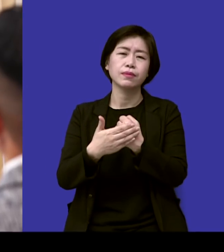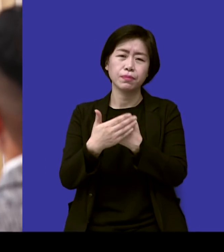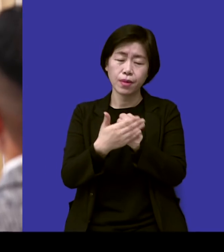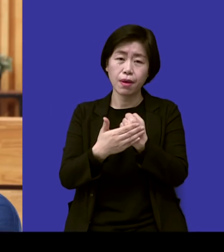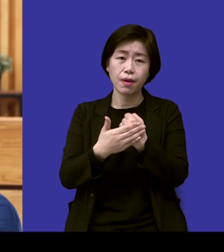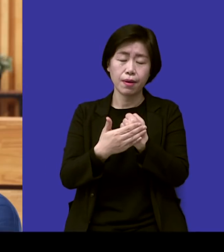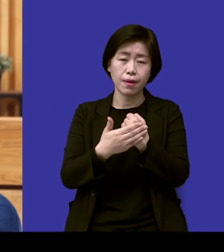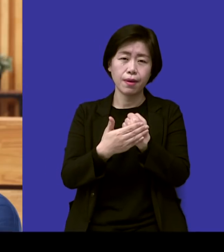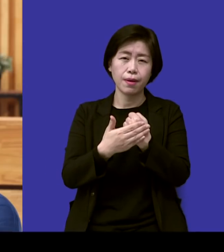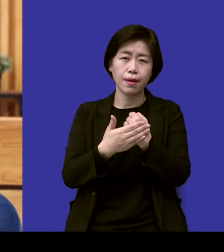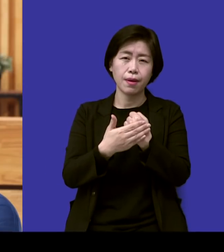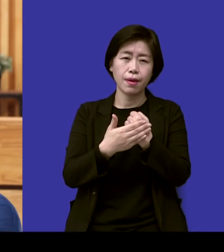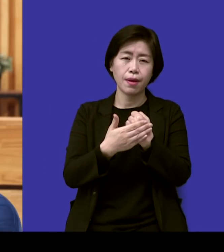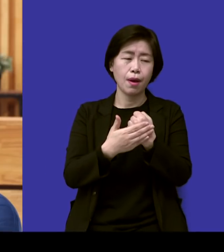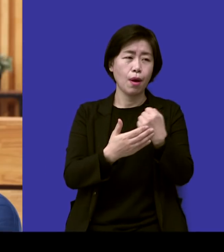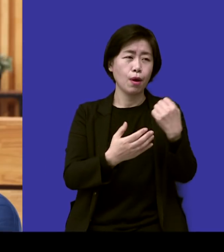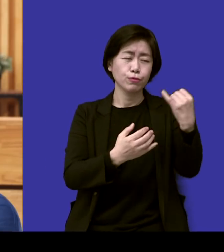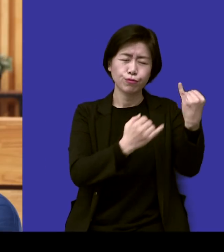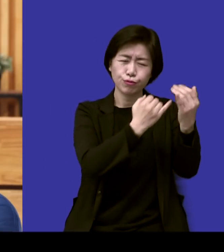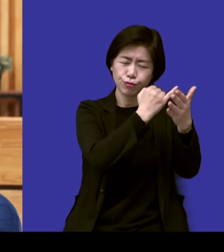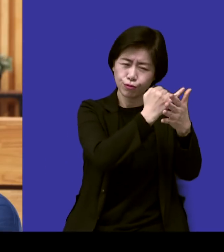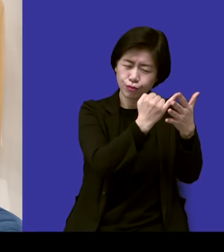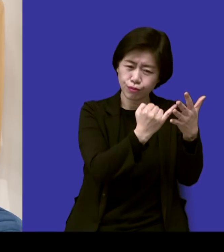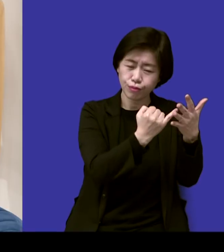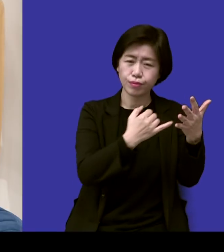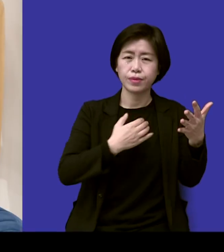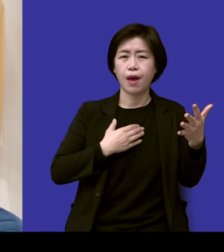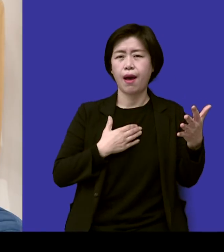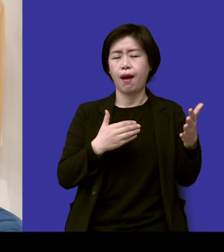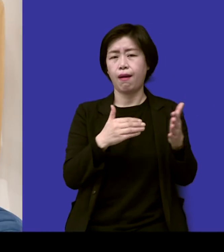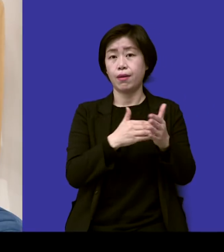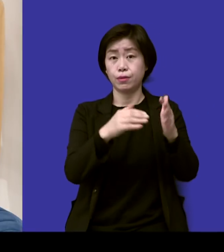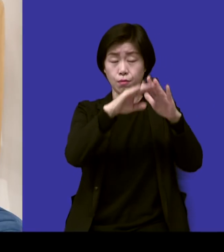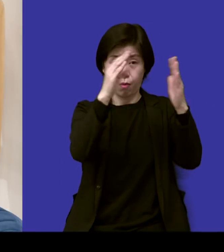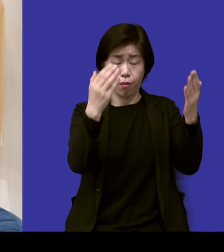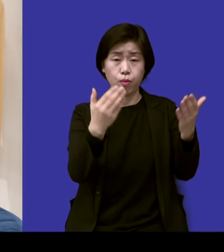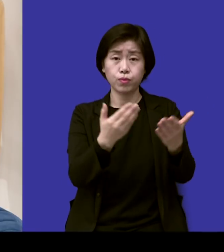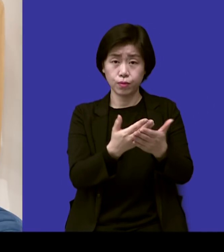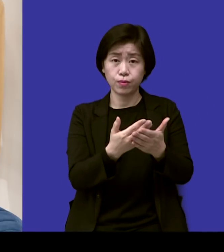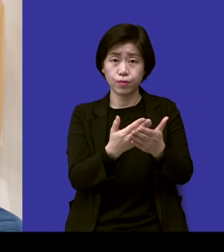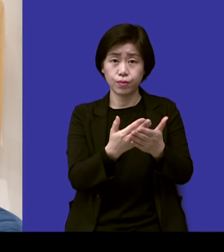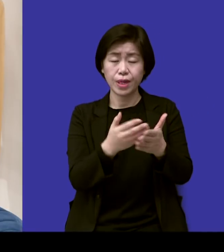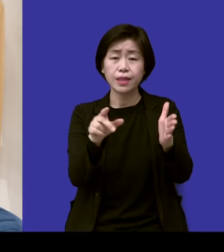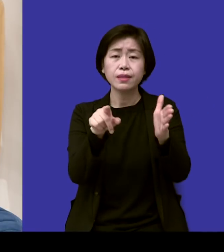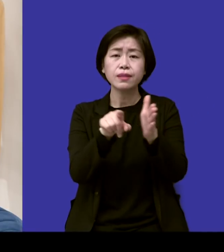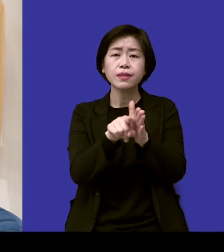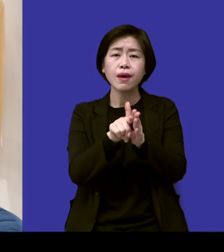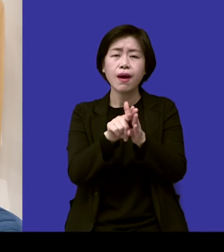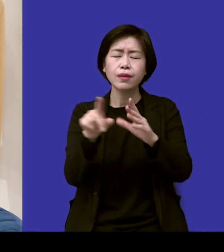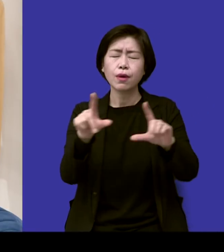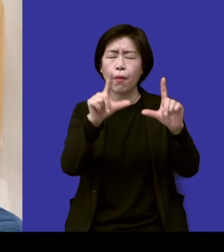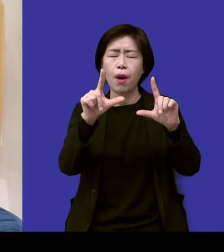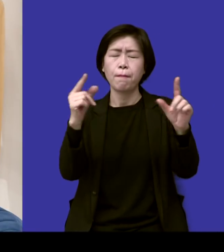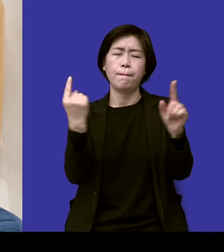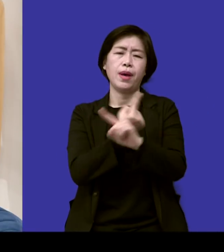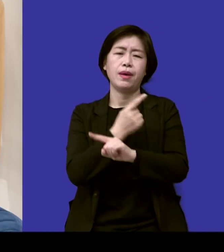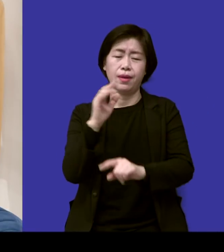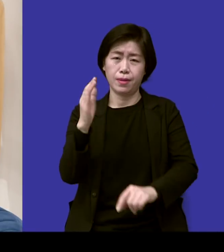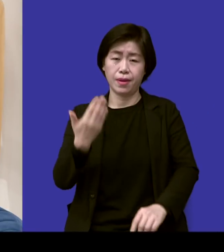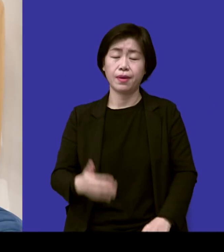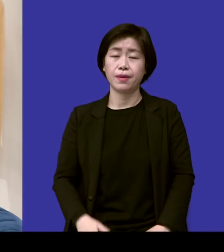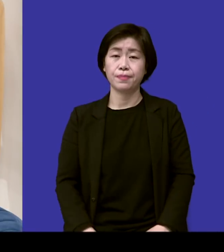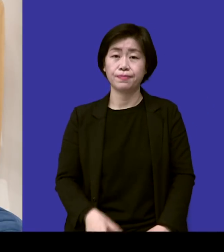갖게 됐거든요. 그때 당시에 제2의 생활이 들어올 정도로 제2의 예. 신앙생활이 들어올 정도로